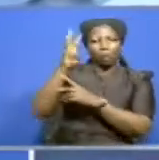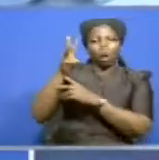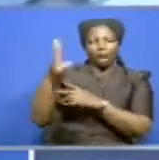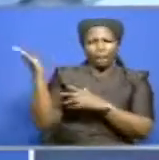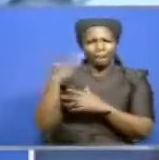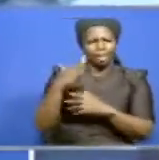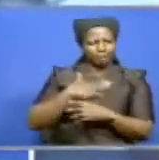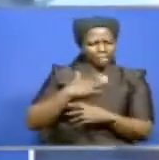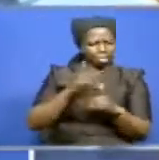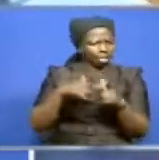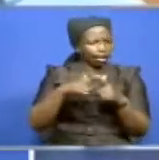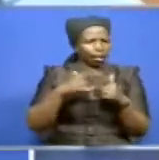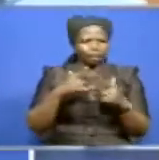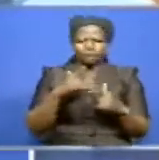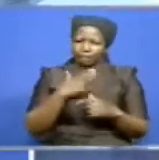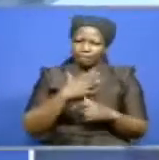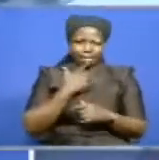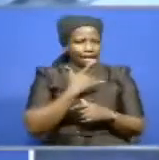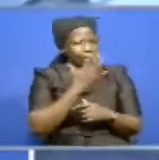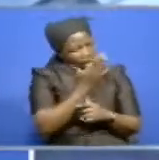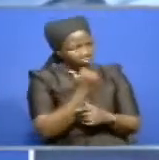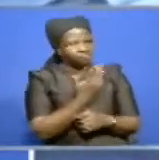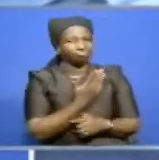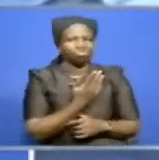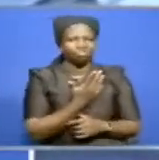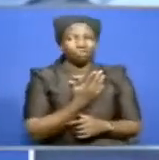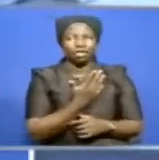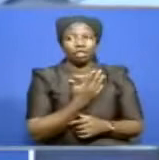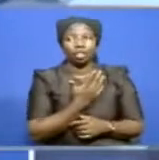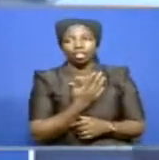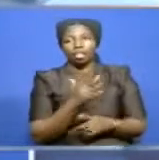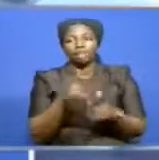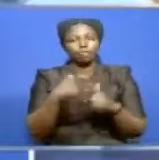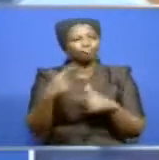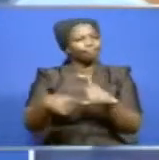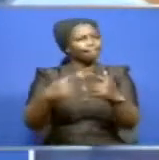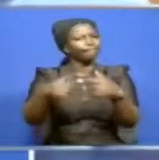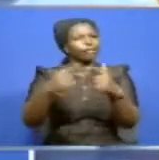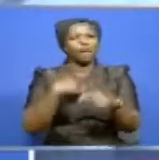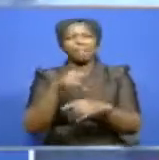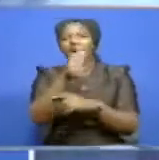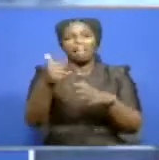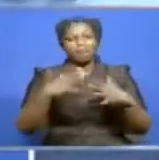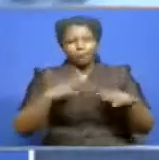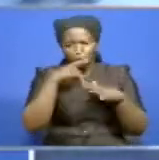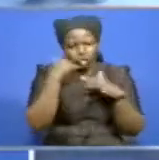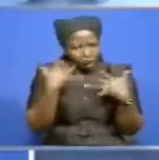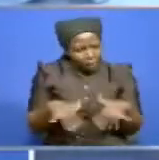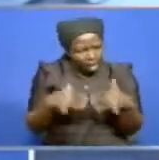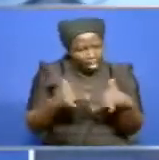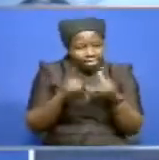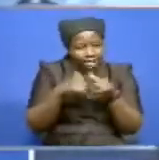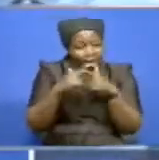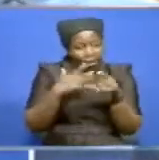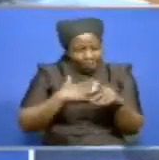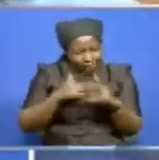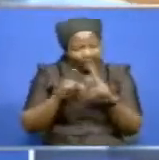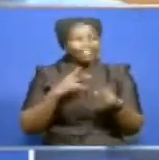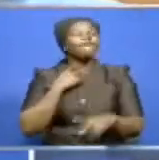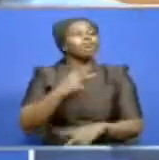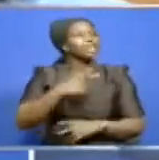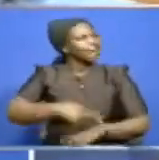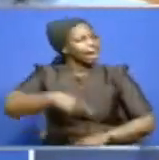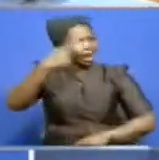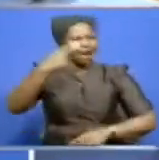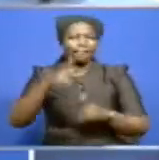a distance kidogo ndo upige kona, huko kuna dobi na watu wengine wanacheza draft hapo. Ndio nikaanza kuongea kwa nguvu. Yule